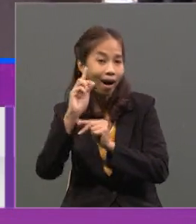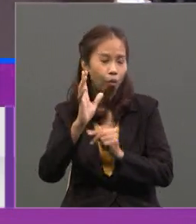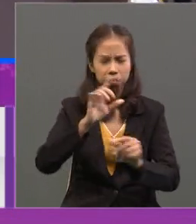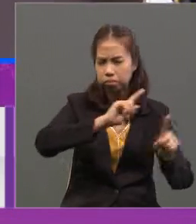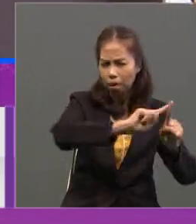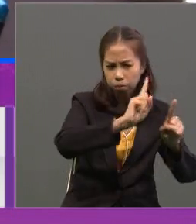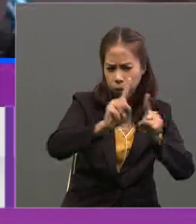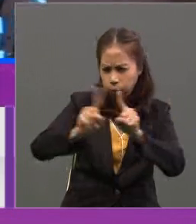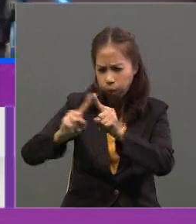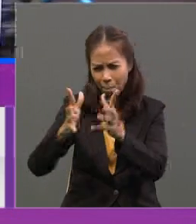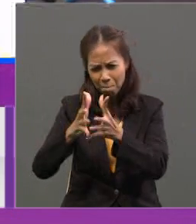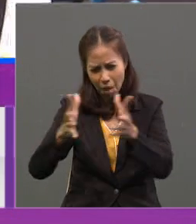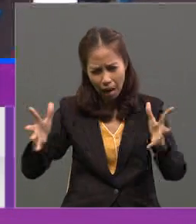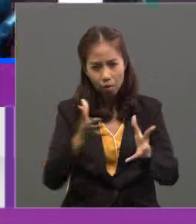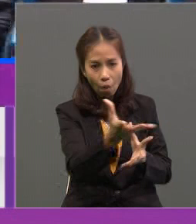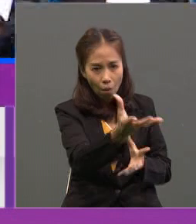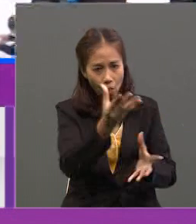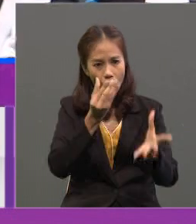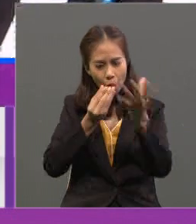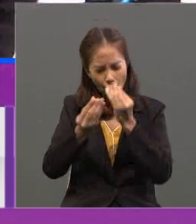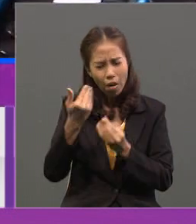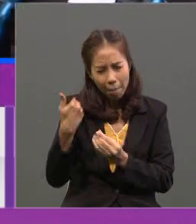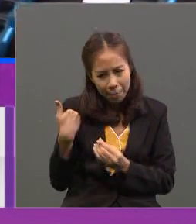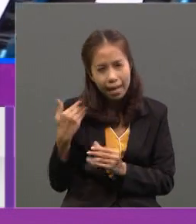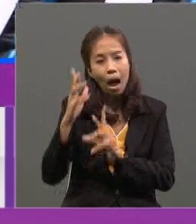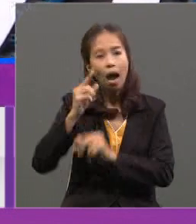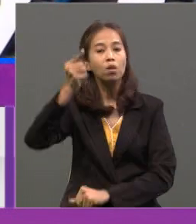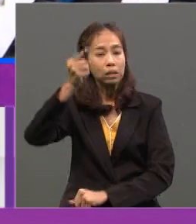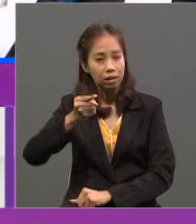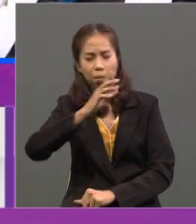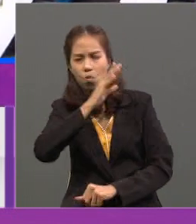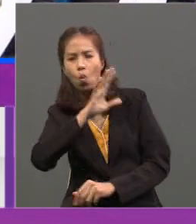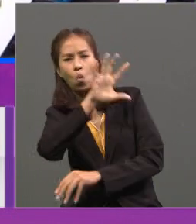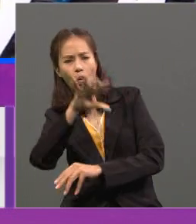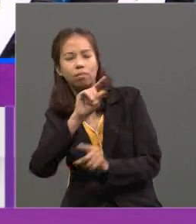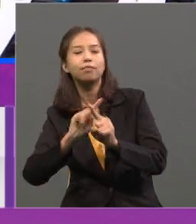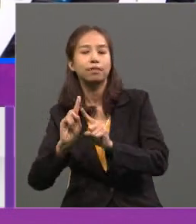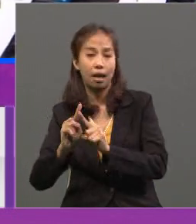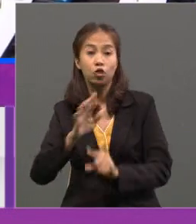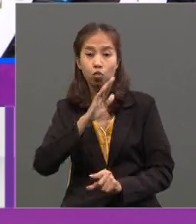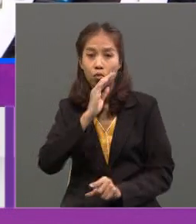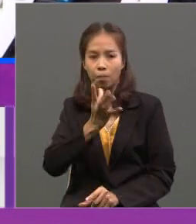ีเหต